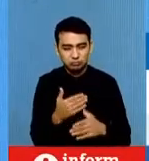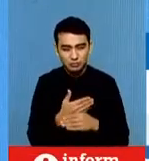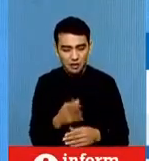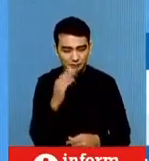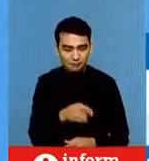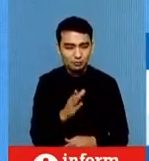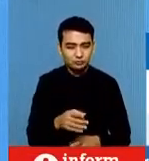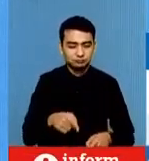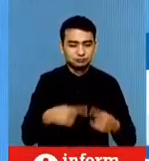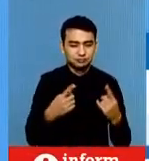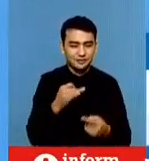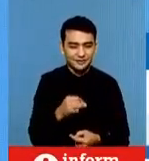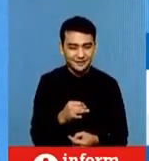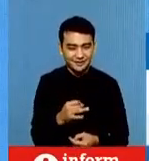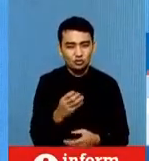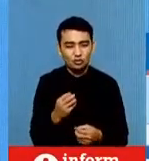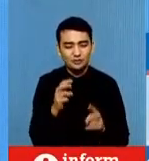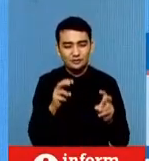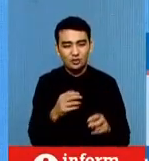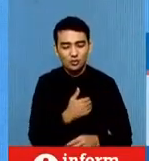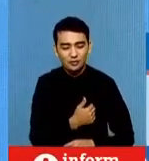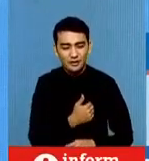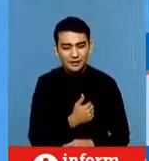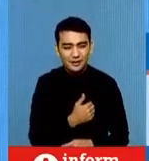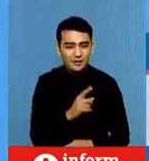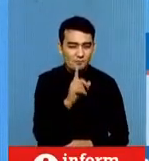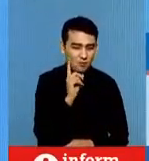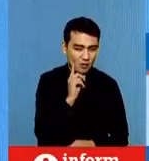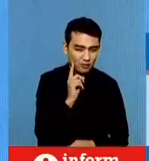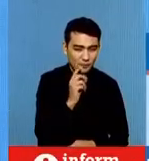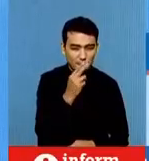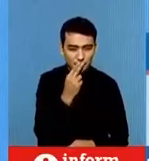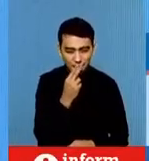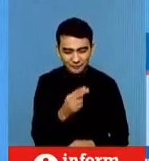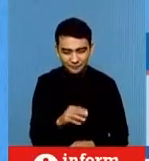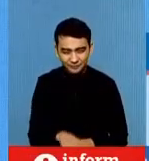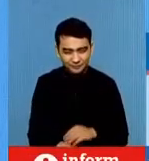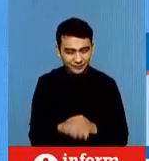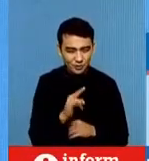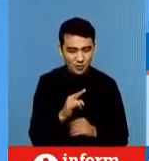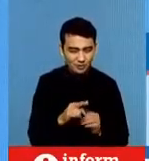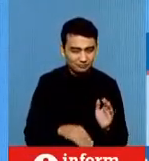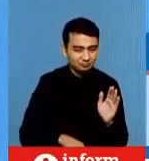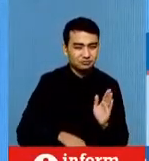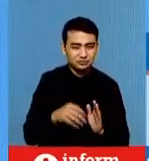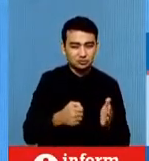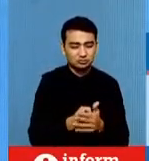сөзсіз. Бұл жерде атап айтып кету керек, жас өспірім баладан біздің